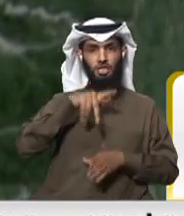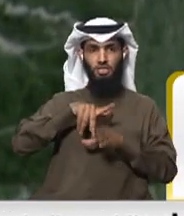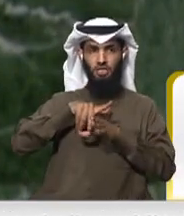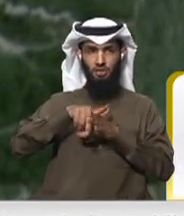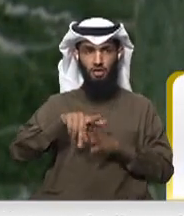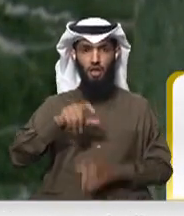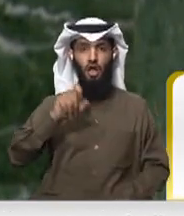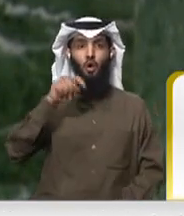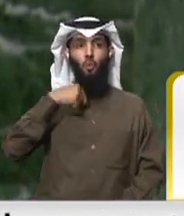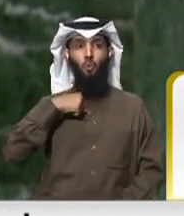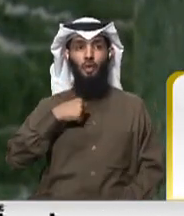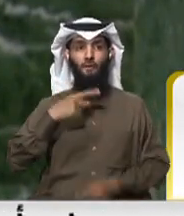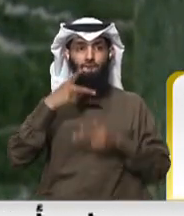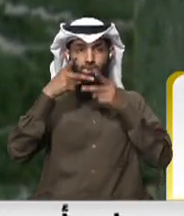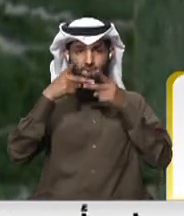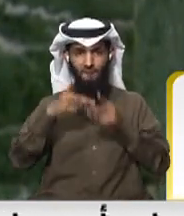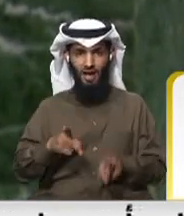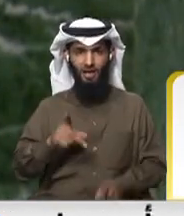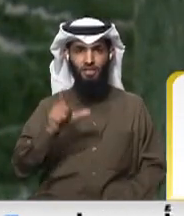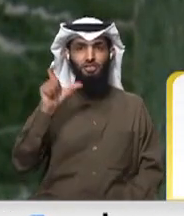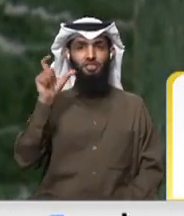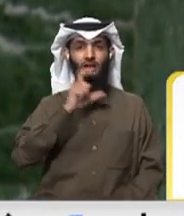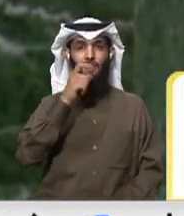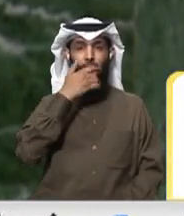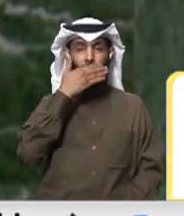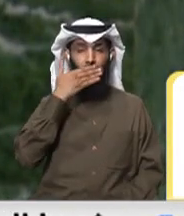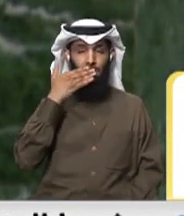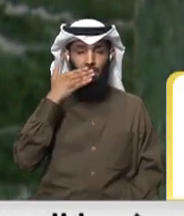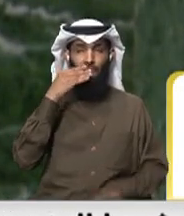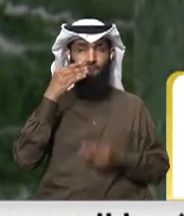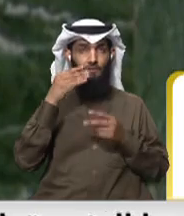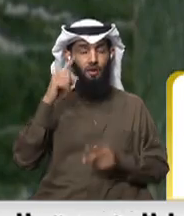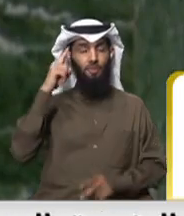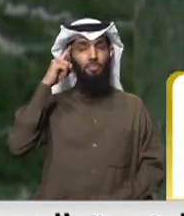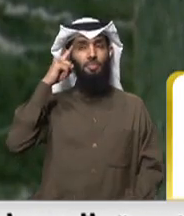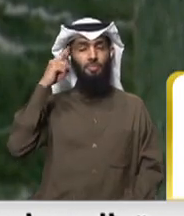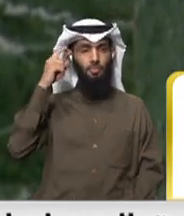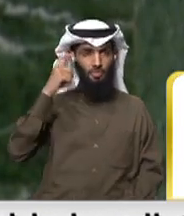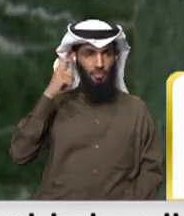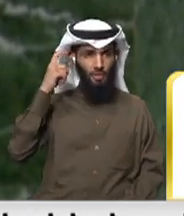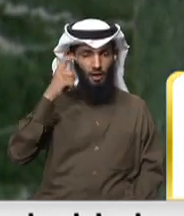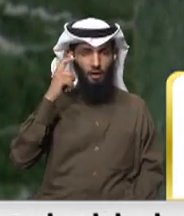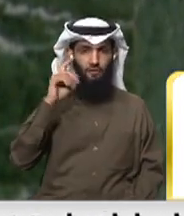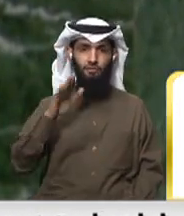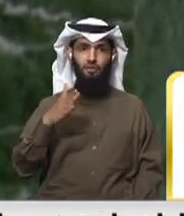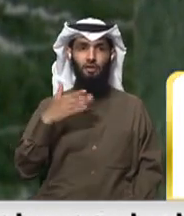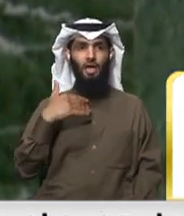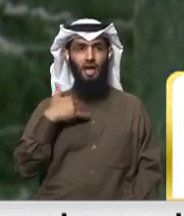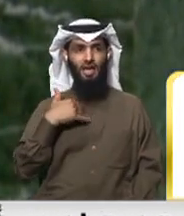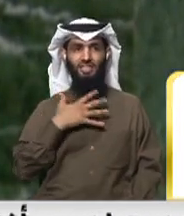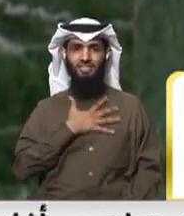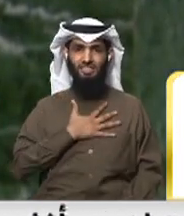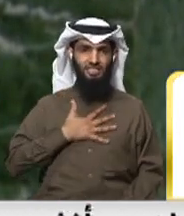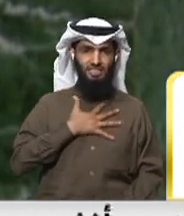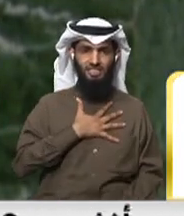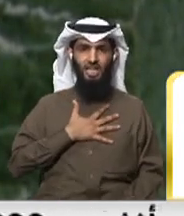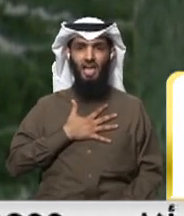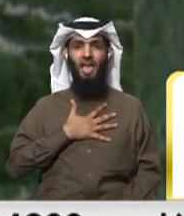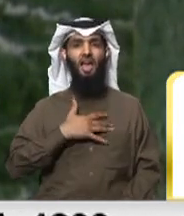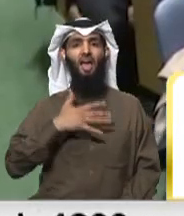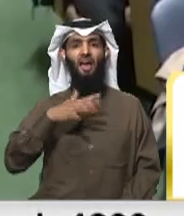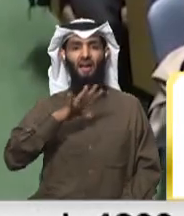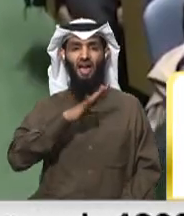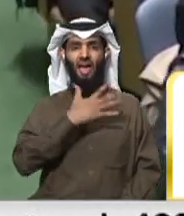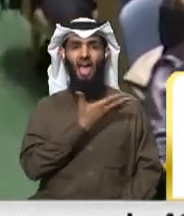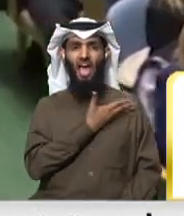من رمضان، وقت الرحمة والتفكير والتفاهم. أشعر بالفزع والغضب من استمرار الصراع في غزة خلال هذا الشهر